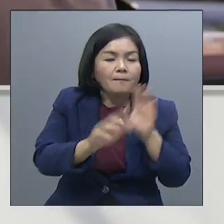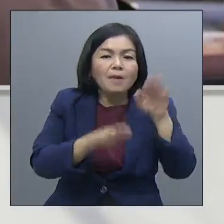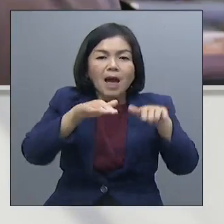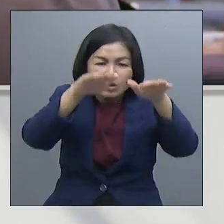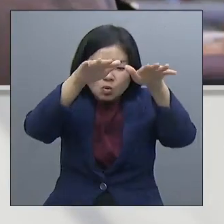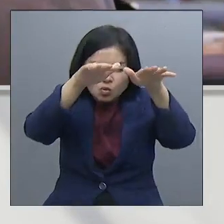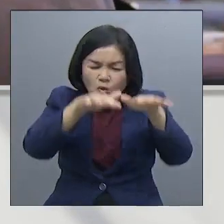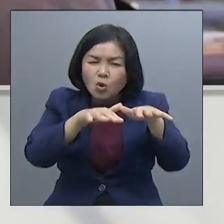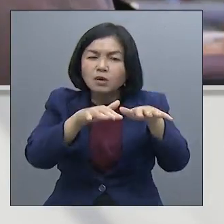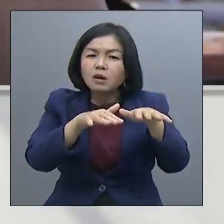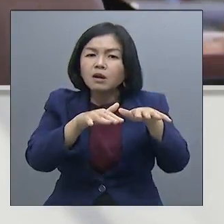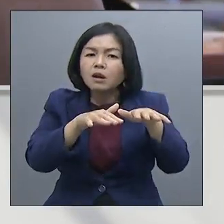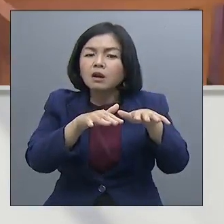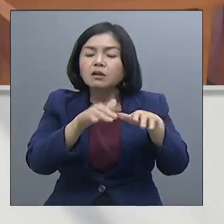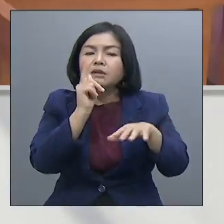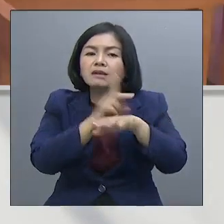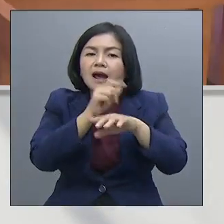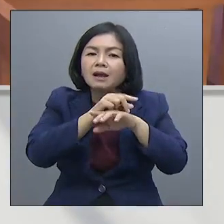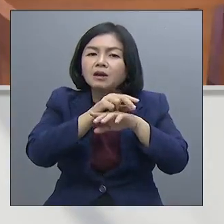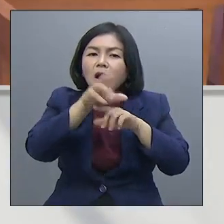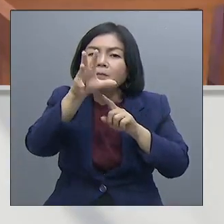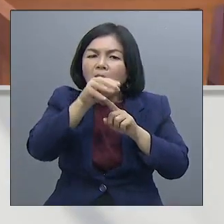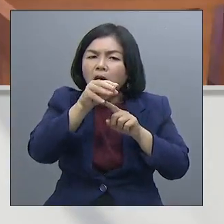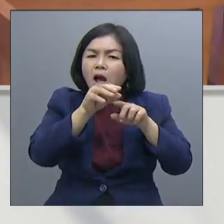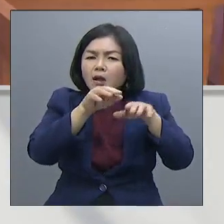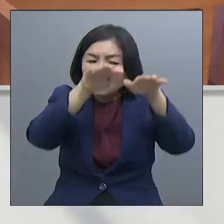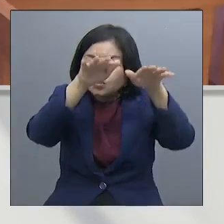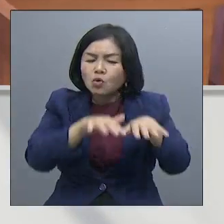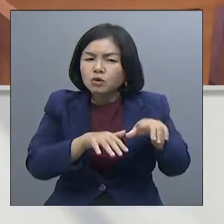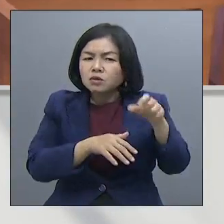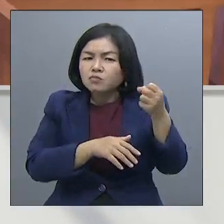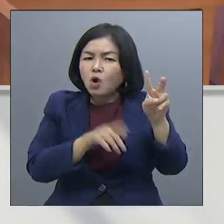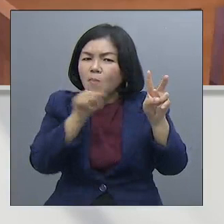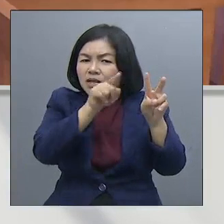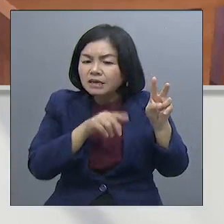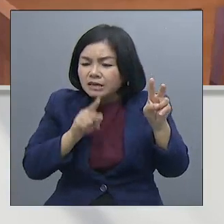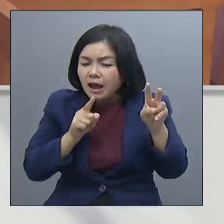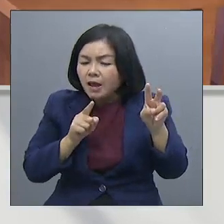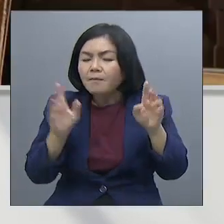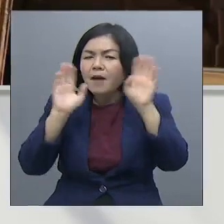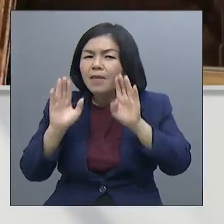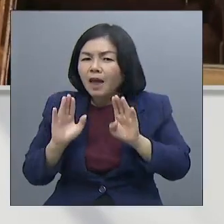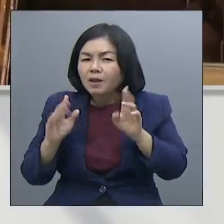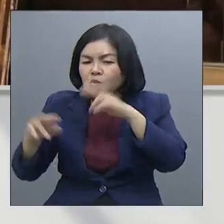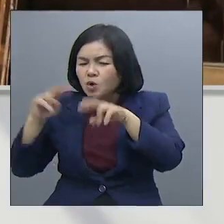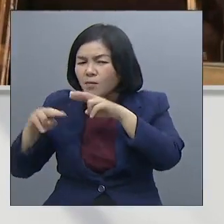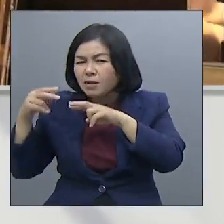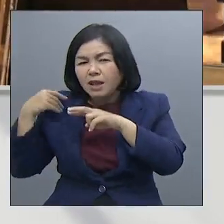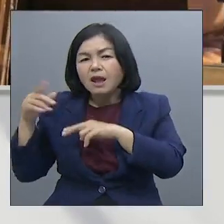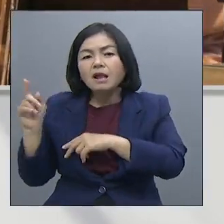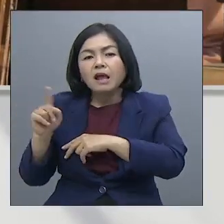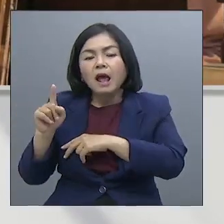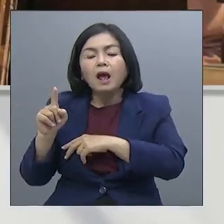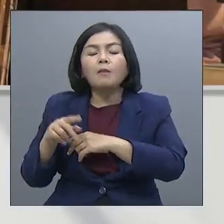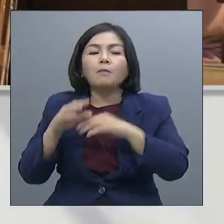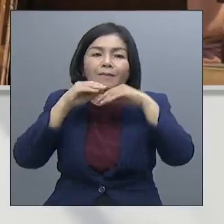การควบรวมธุรกิจ90วันข้อมูลเหล่านี้ไปถึงกสทช.มากน้อยขนาดไหนแต่คุณผู้ชมสิ่งที่น่าสนใจก็คือหลังการควบรวม